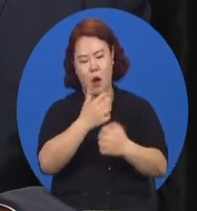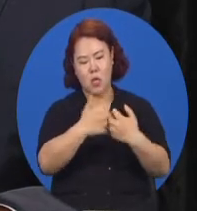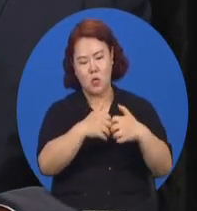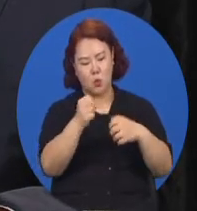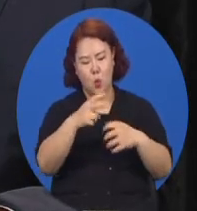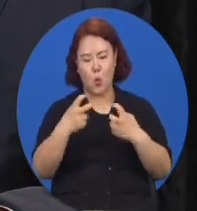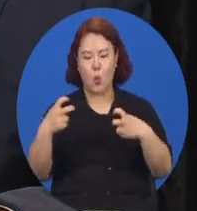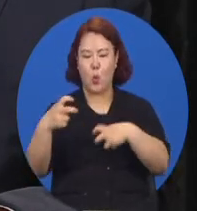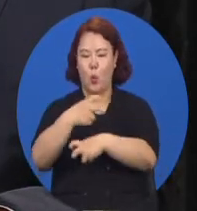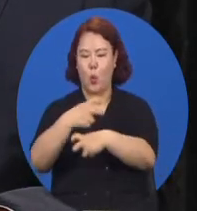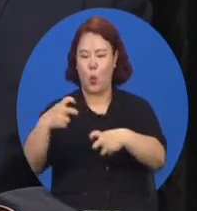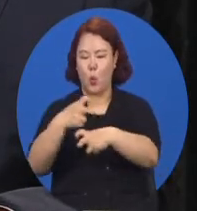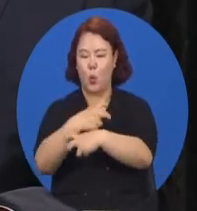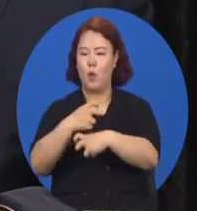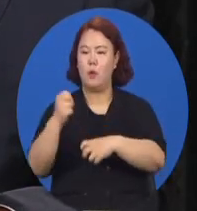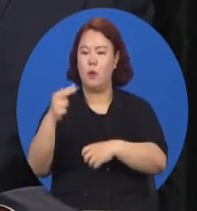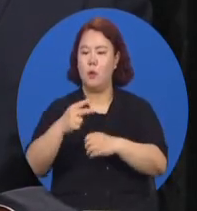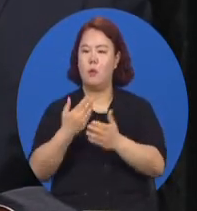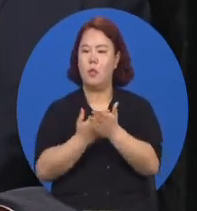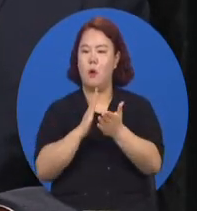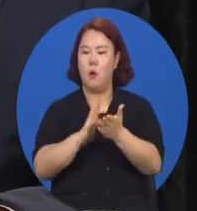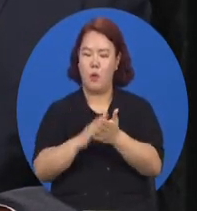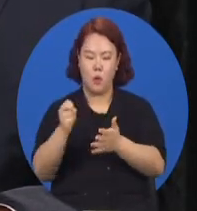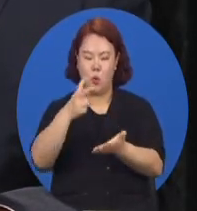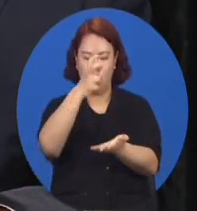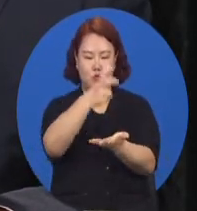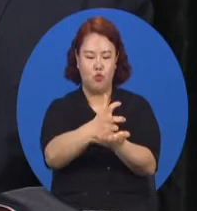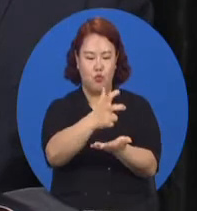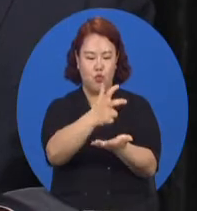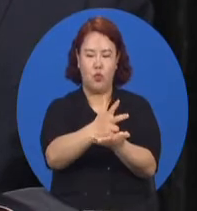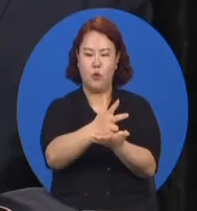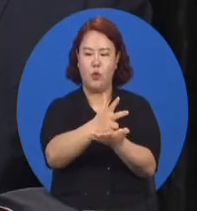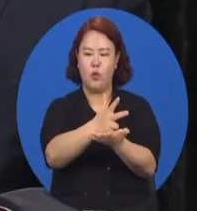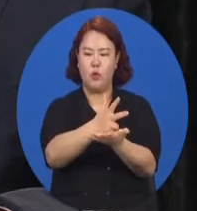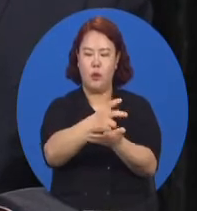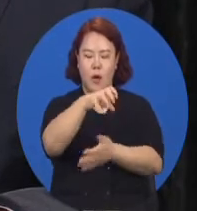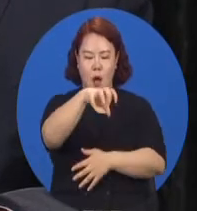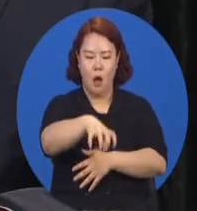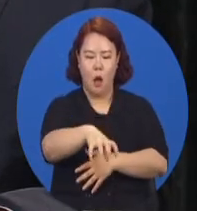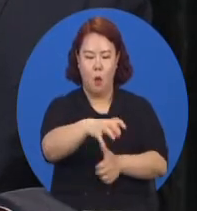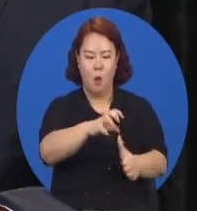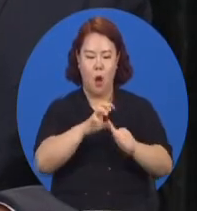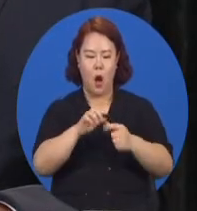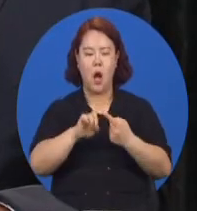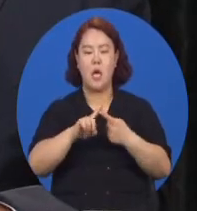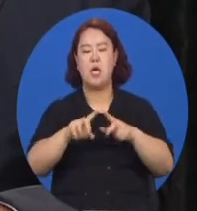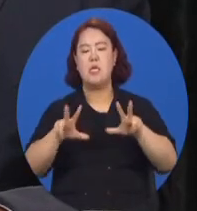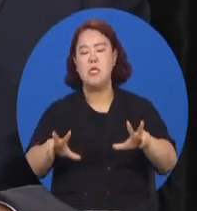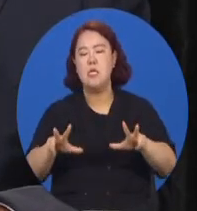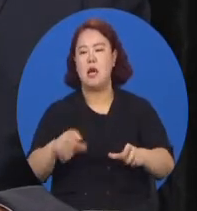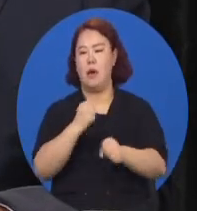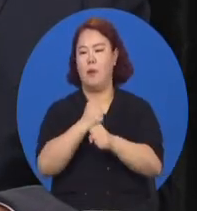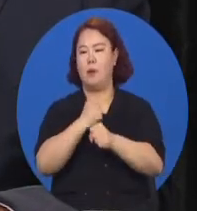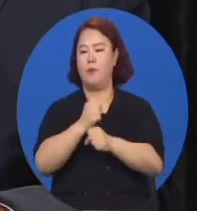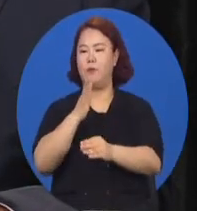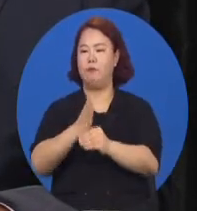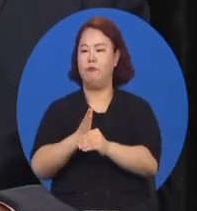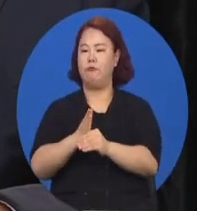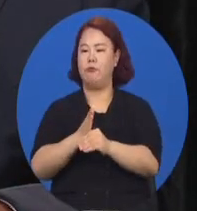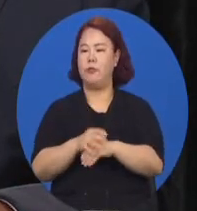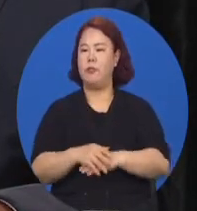교통망 정비 그리고 주차시설 확보 등의 이런 여건이 이제 한참 조성되고 있는